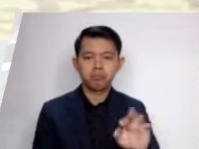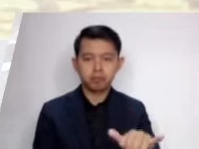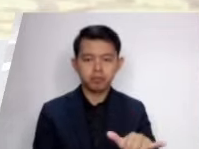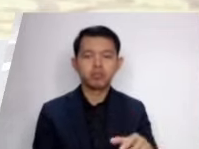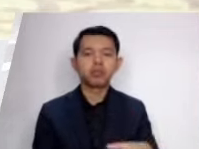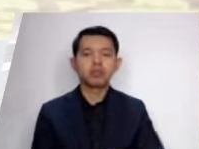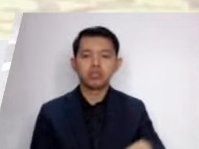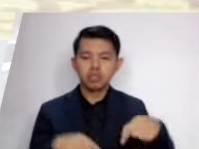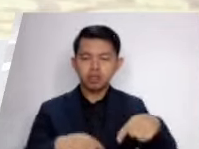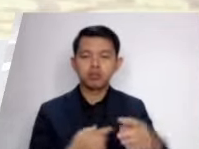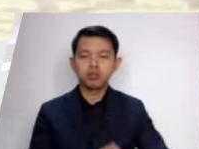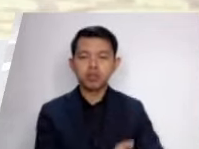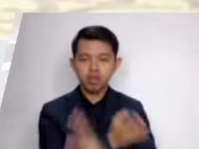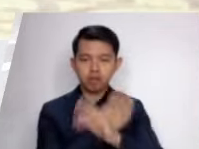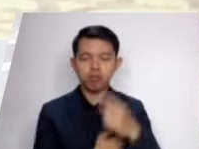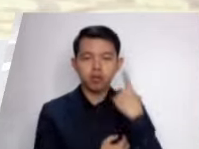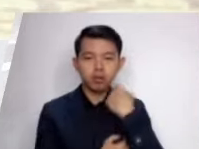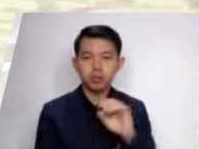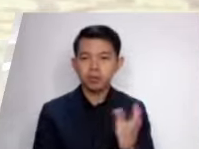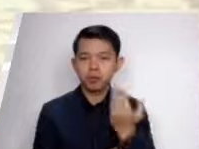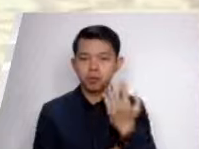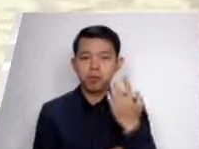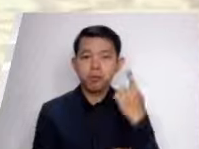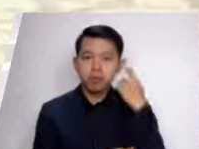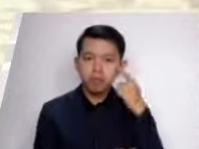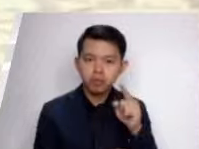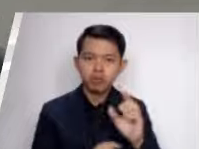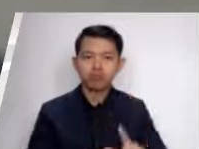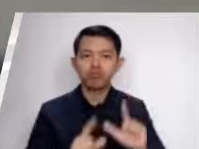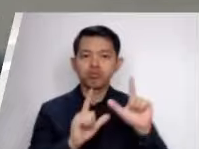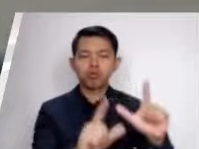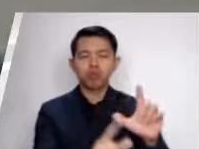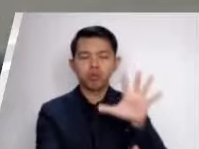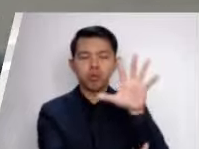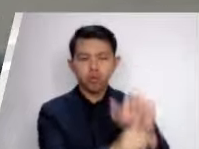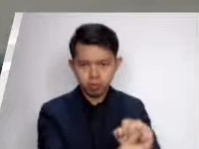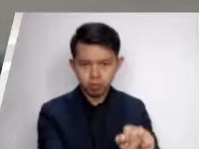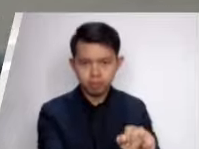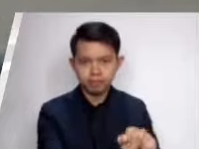umaga upang magsilbi ng warrants of arrest.